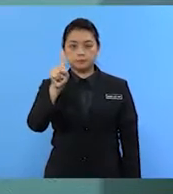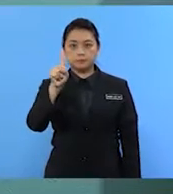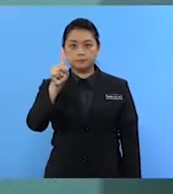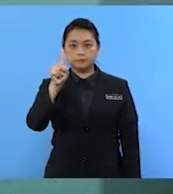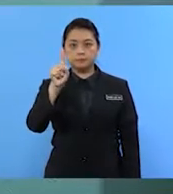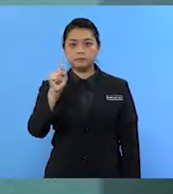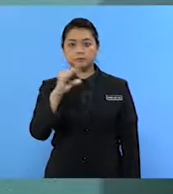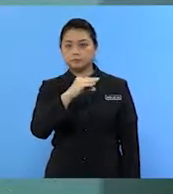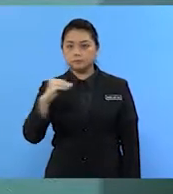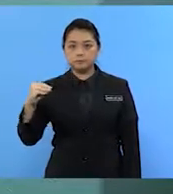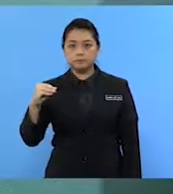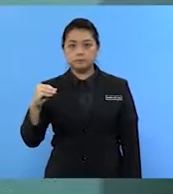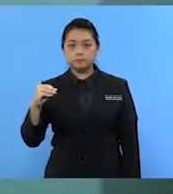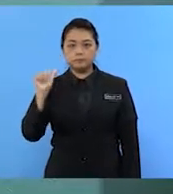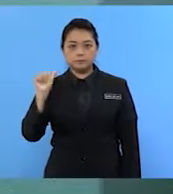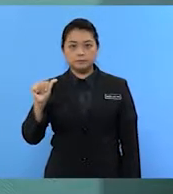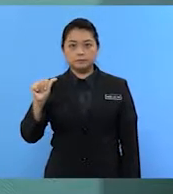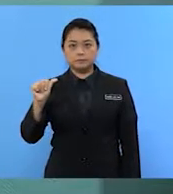A^-1 dan